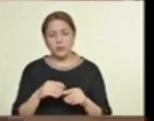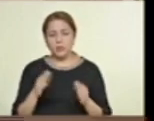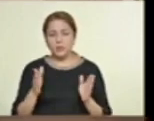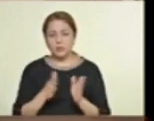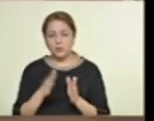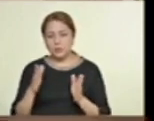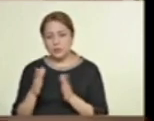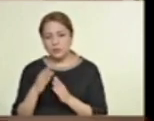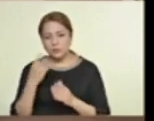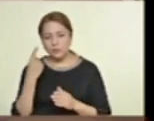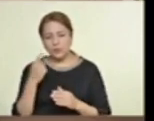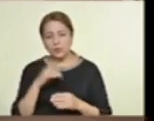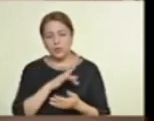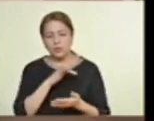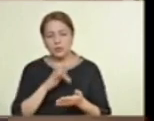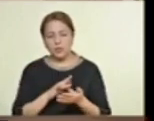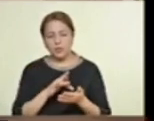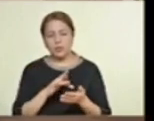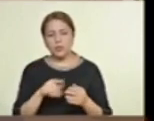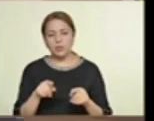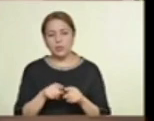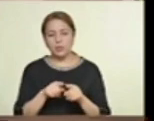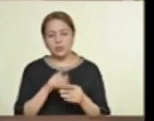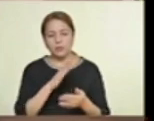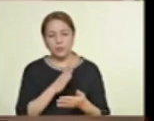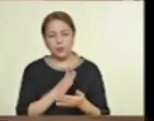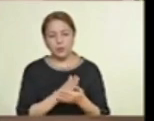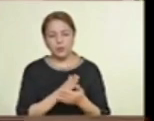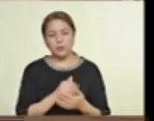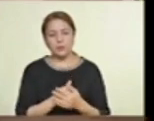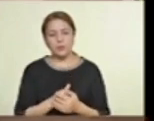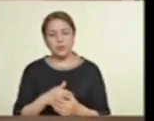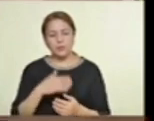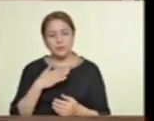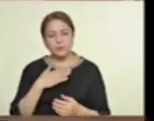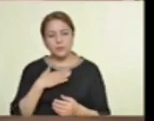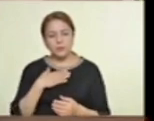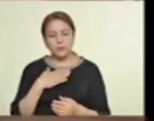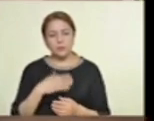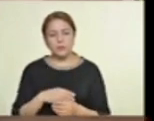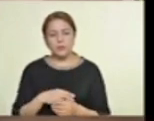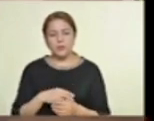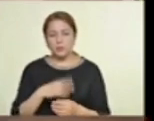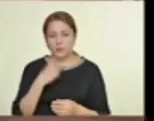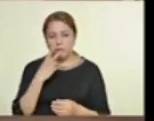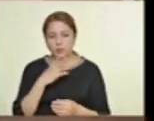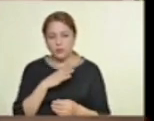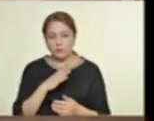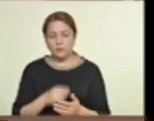bir shaharlarda ham mavjudligini biz ahamiyatli deb olishimiz